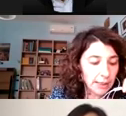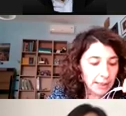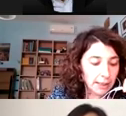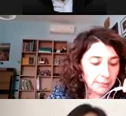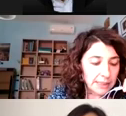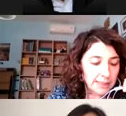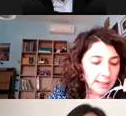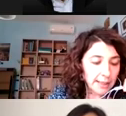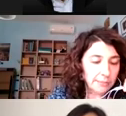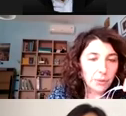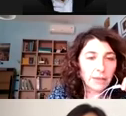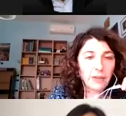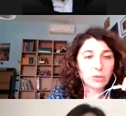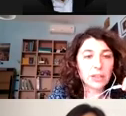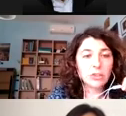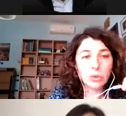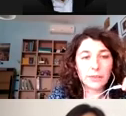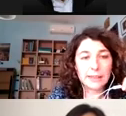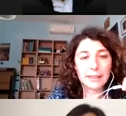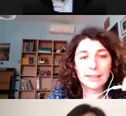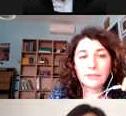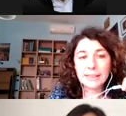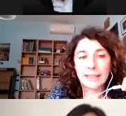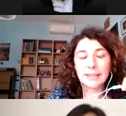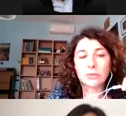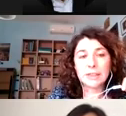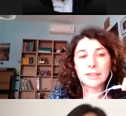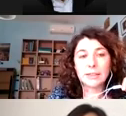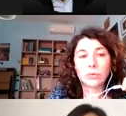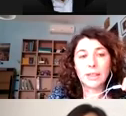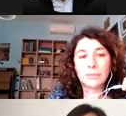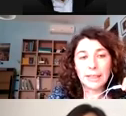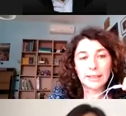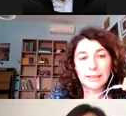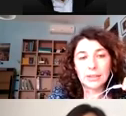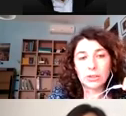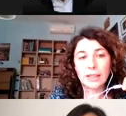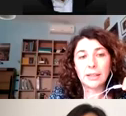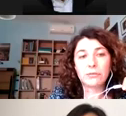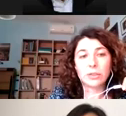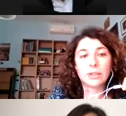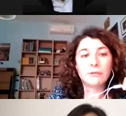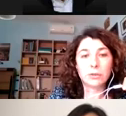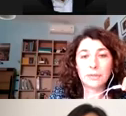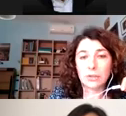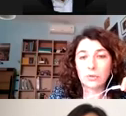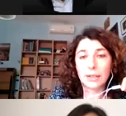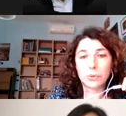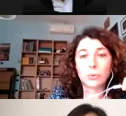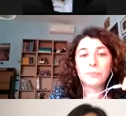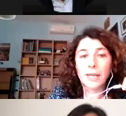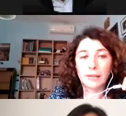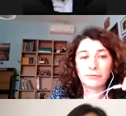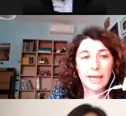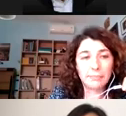studi eh messi in campo è il fatto che i giovani intervistati considerano i media tradizionali la fonte di informazione